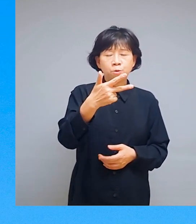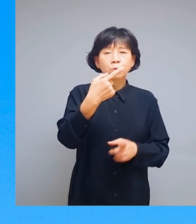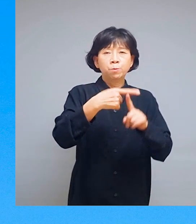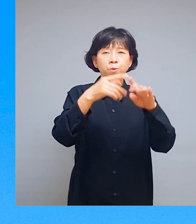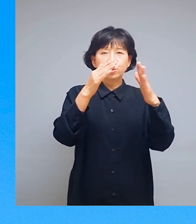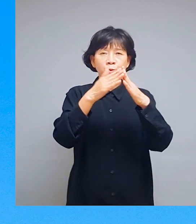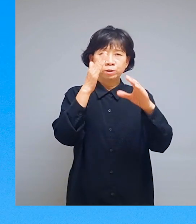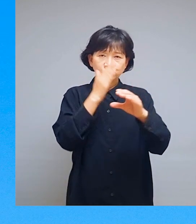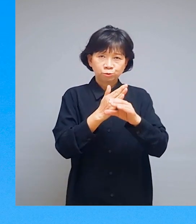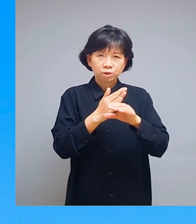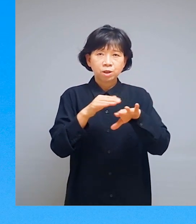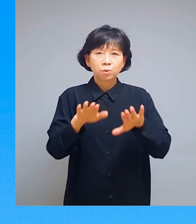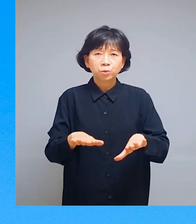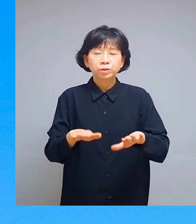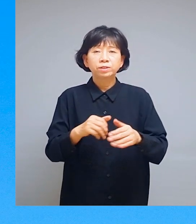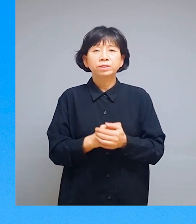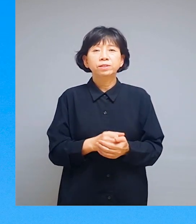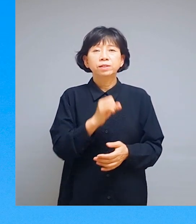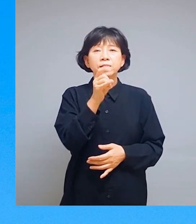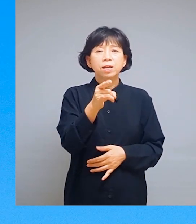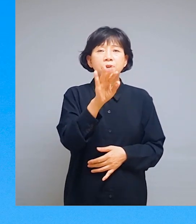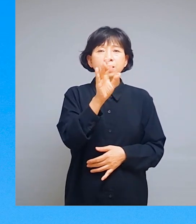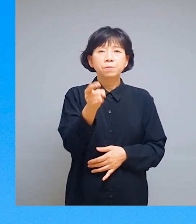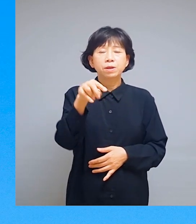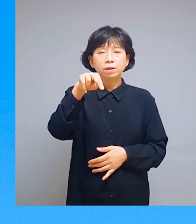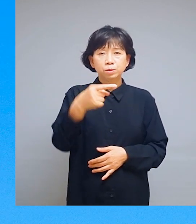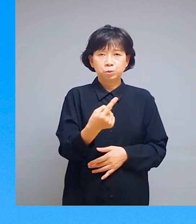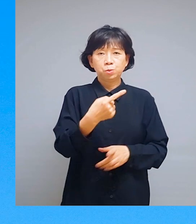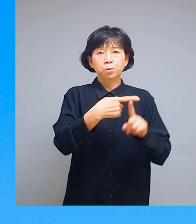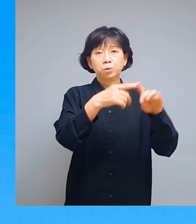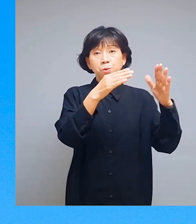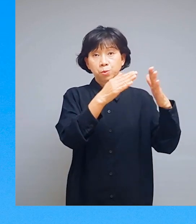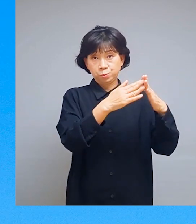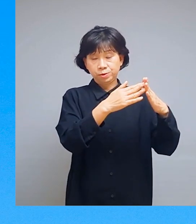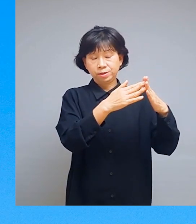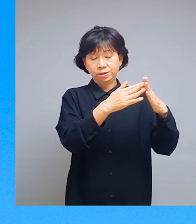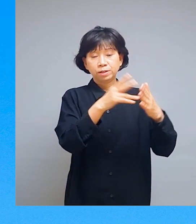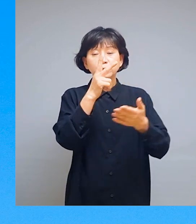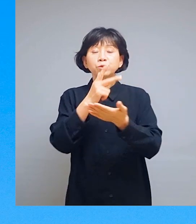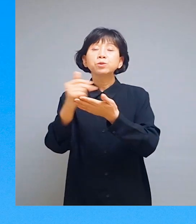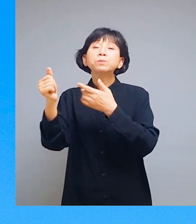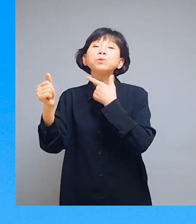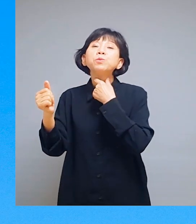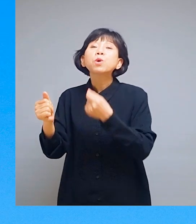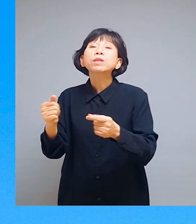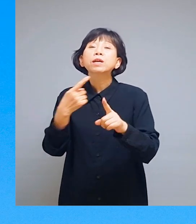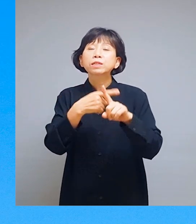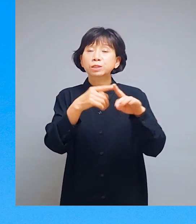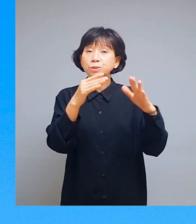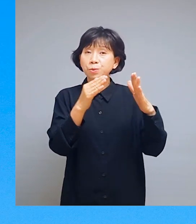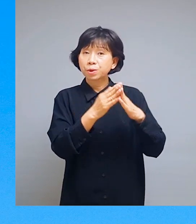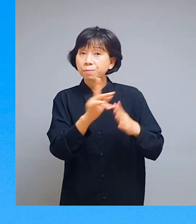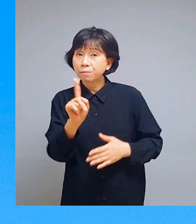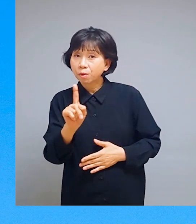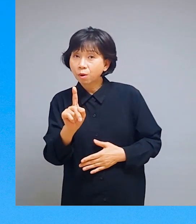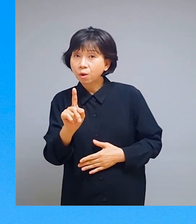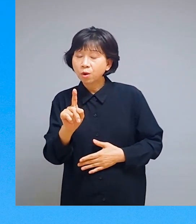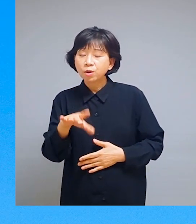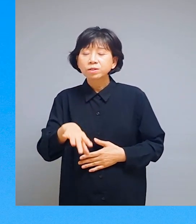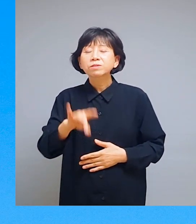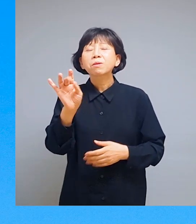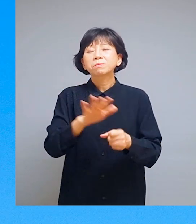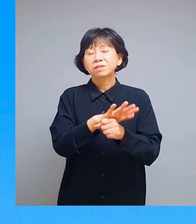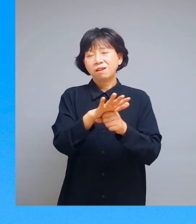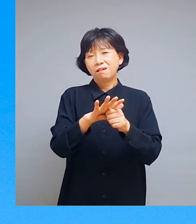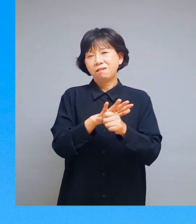교회. 주제는 주님이 원하신다라는 주제예요. 그래서 주님이 원하시는 첫사랑에 대한 오늘 에베소